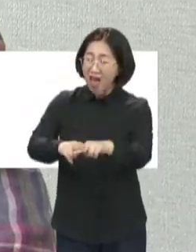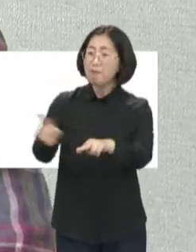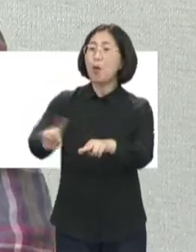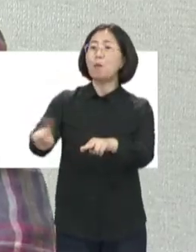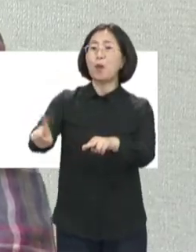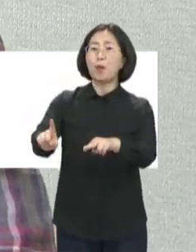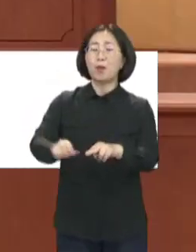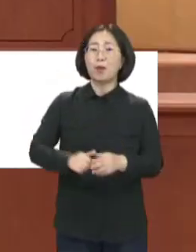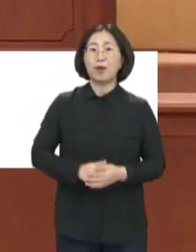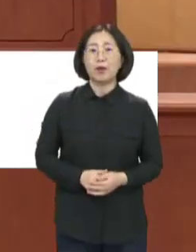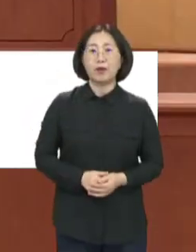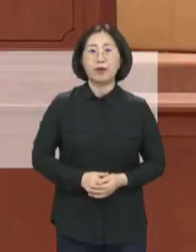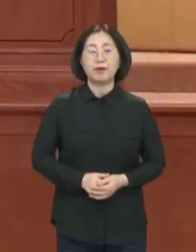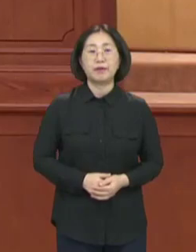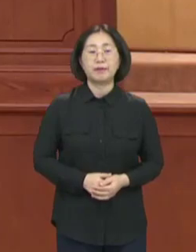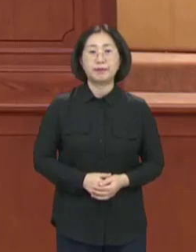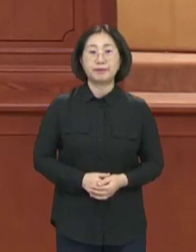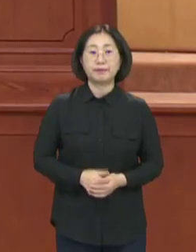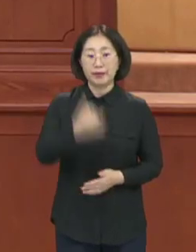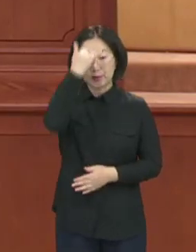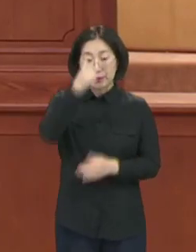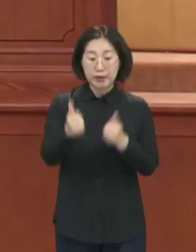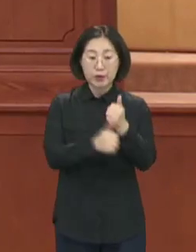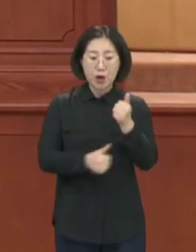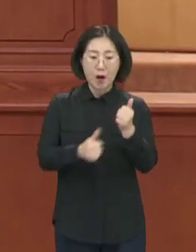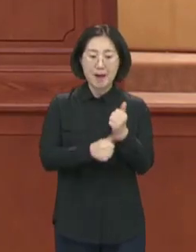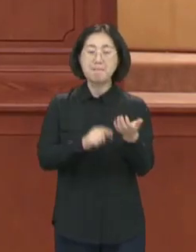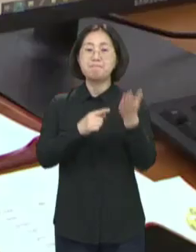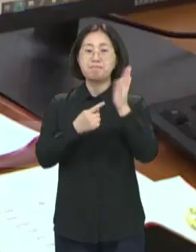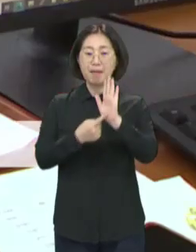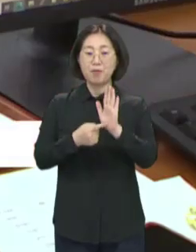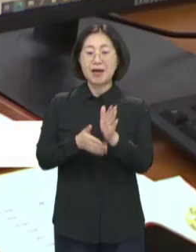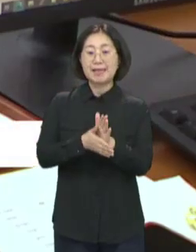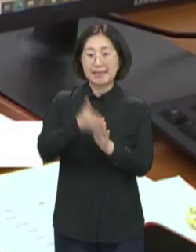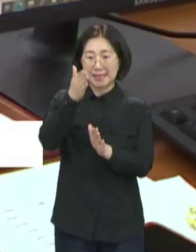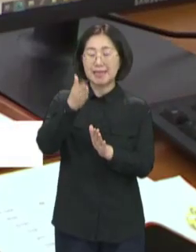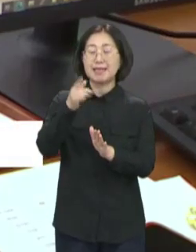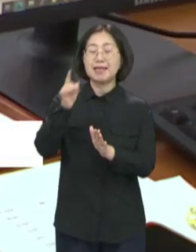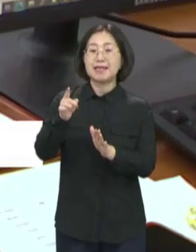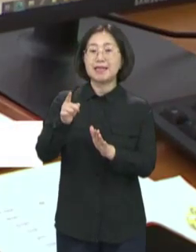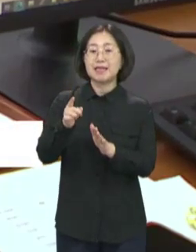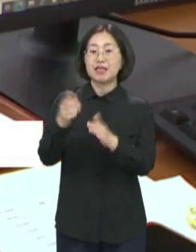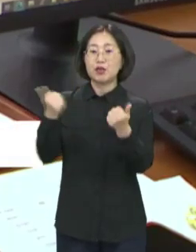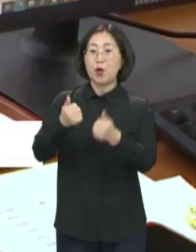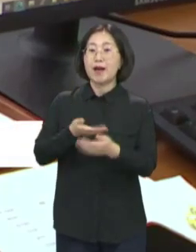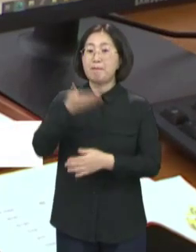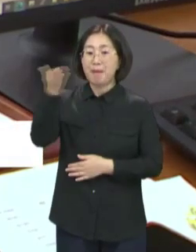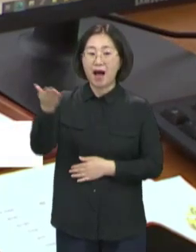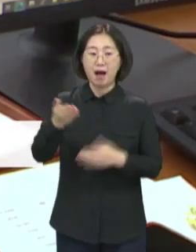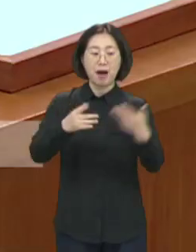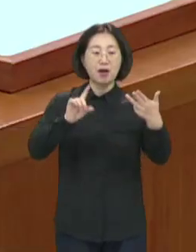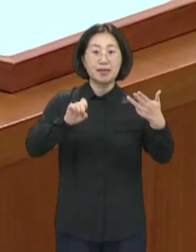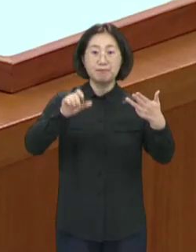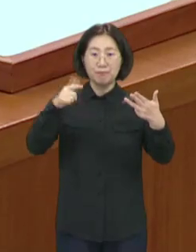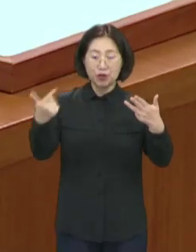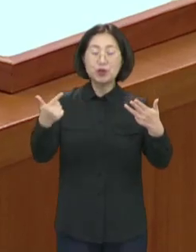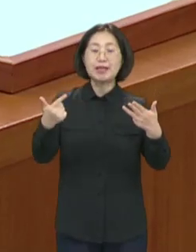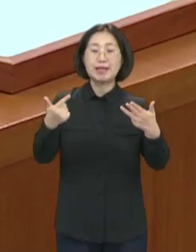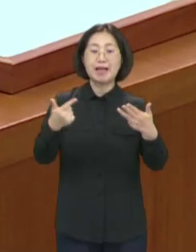상황인 것 같고요. 윤리자문위 의견이 시의회에 전달된 가운데 오는 16일 열리는